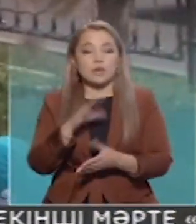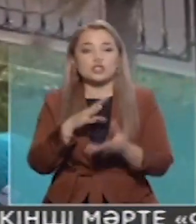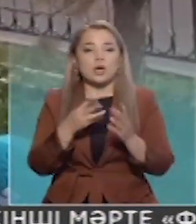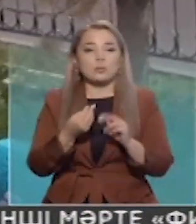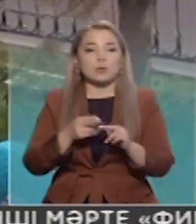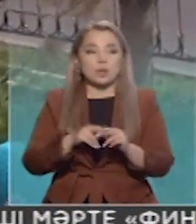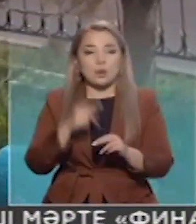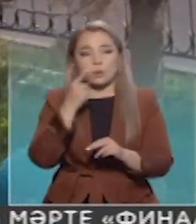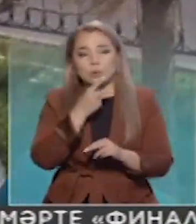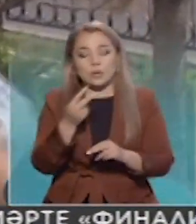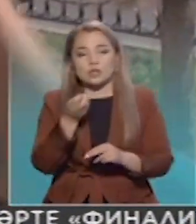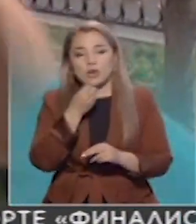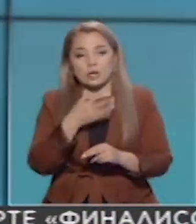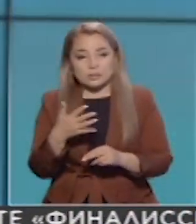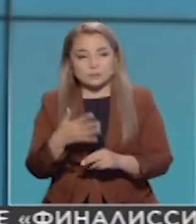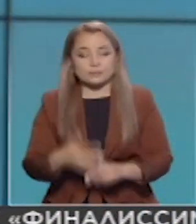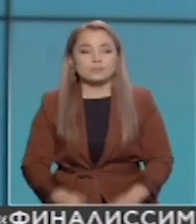Жалпы көзқарасымыз жақсы.